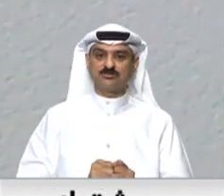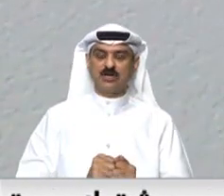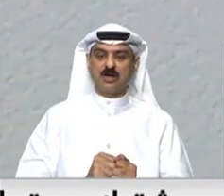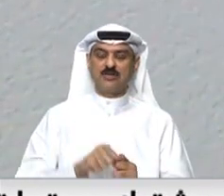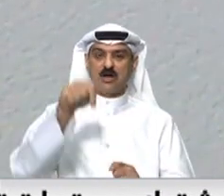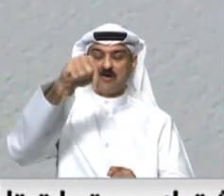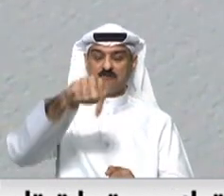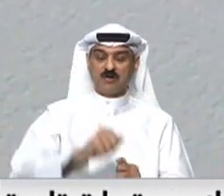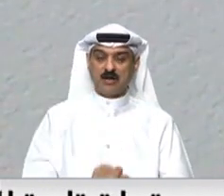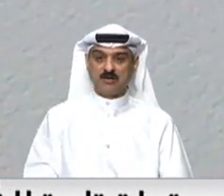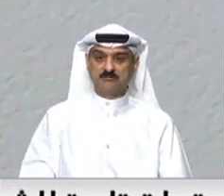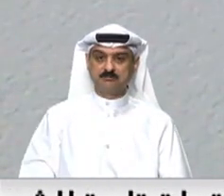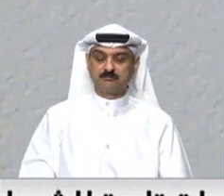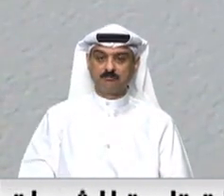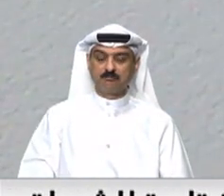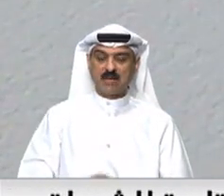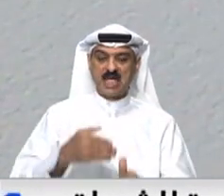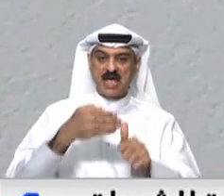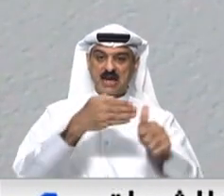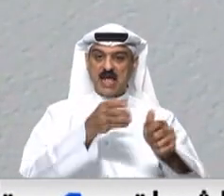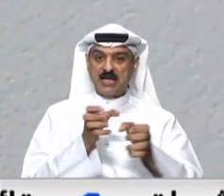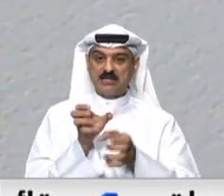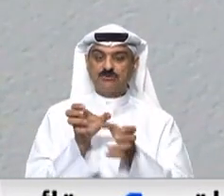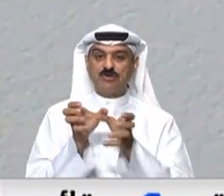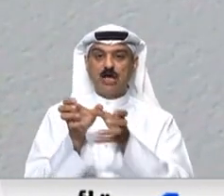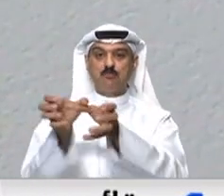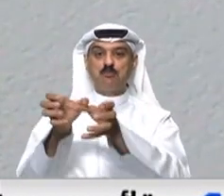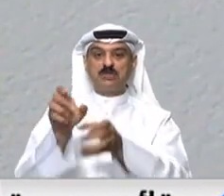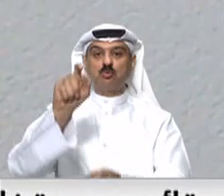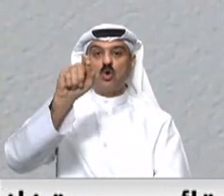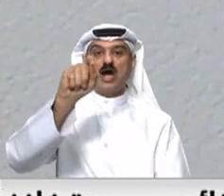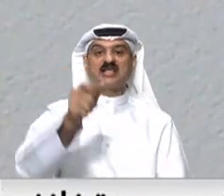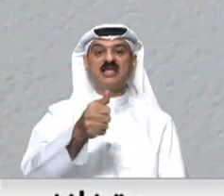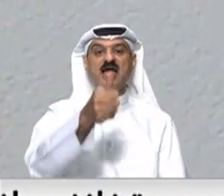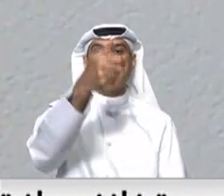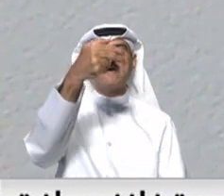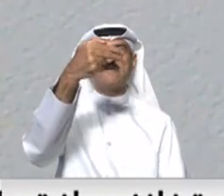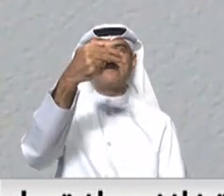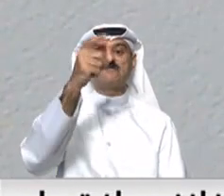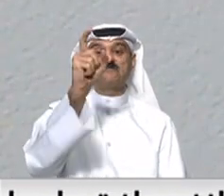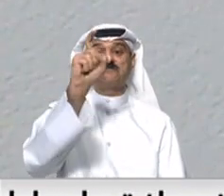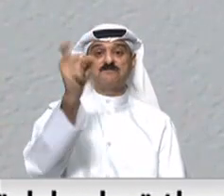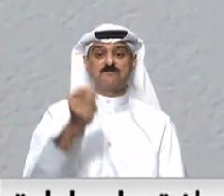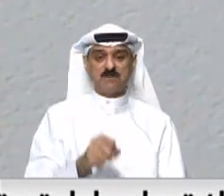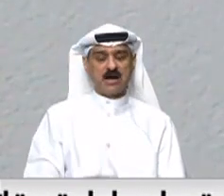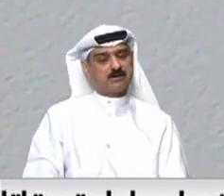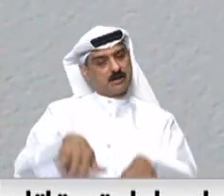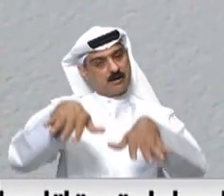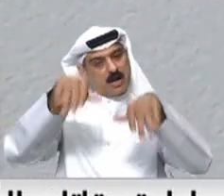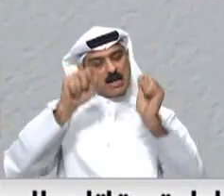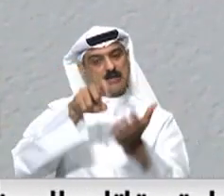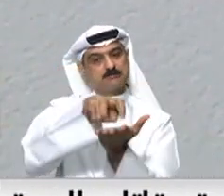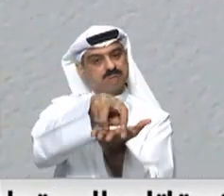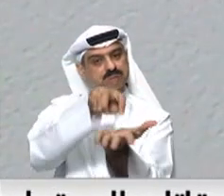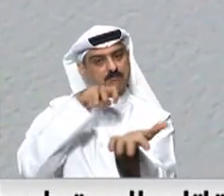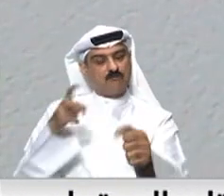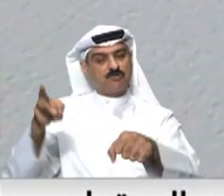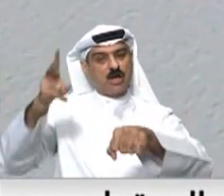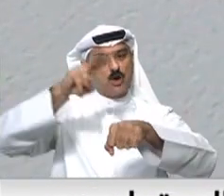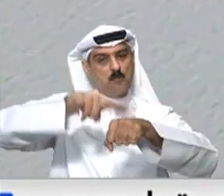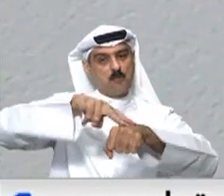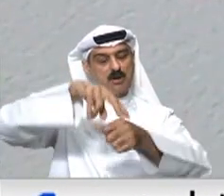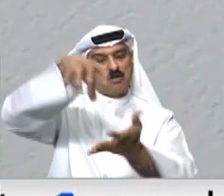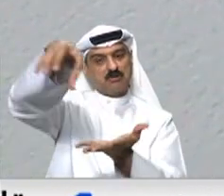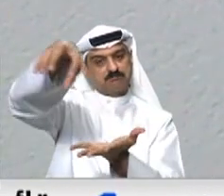الشأن، وأعلن فيغيني بريغوجين بأن قواته لن تتقدم باتجاه موسكو وستعود أدراجها